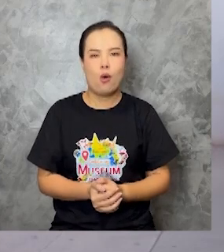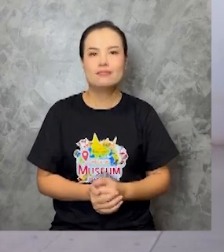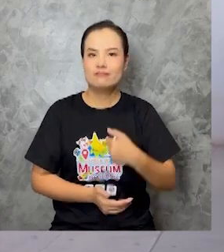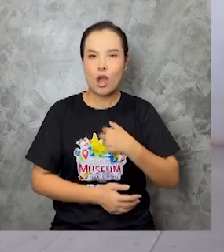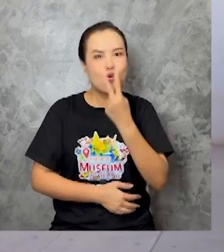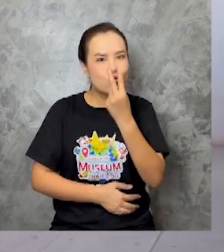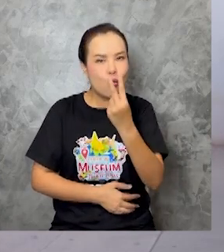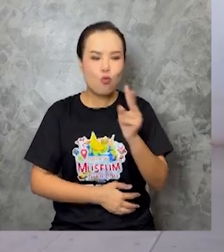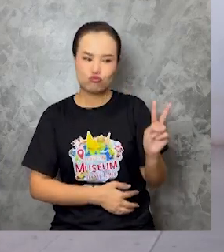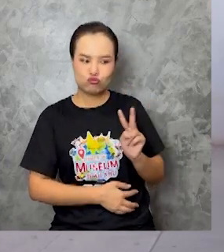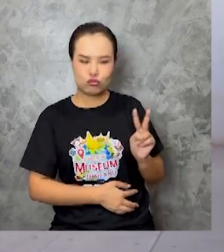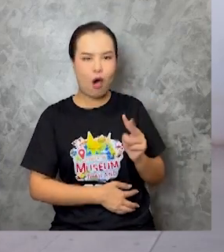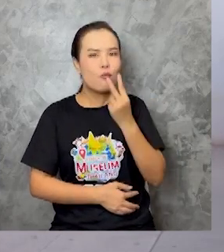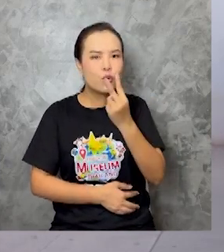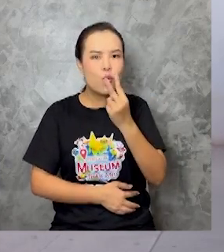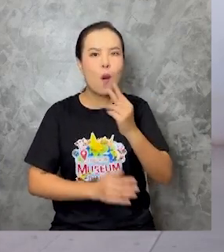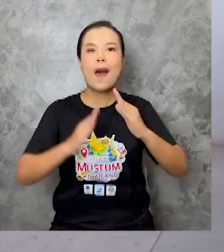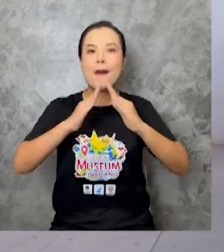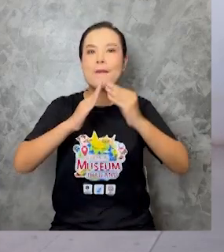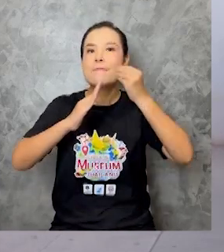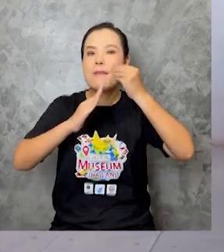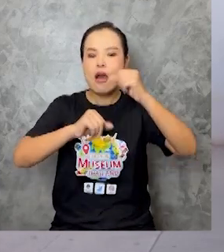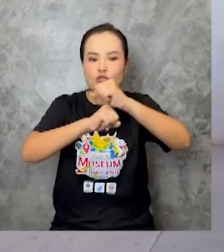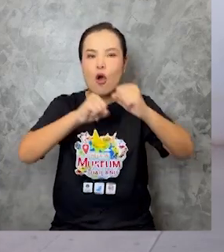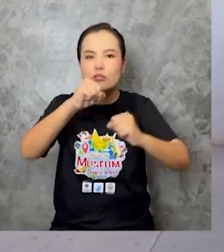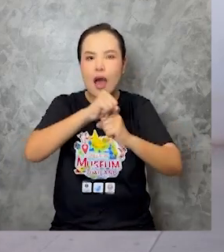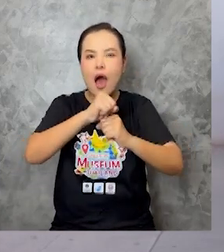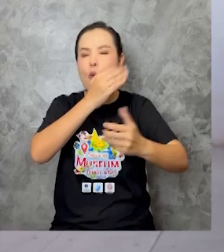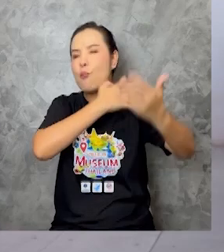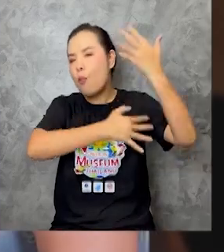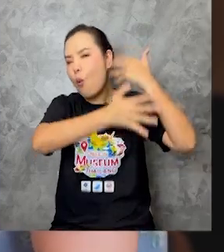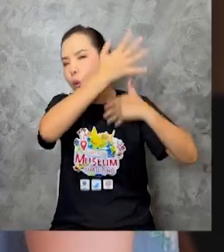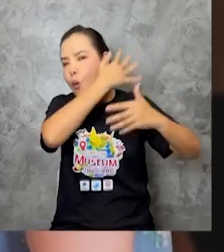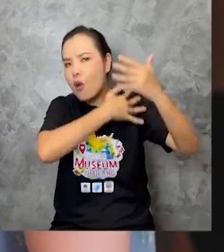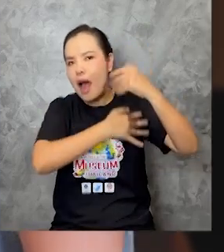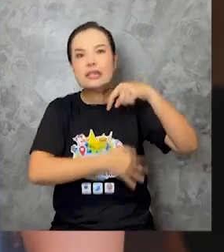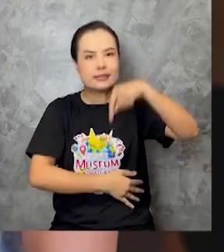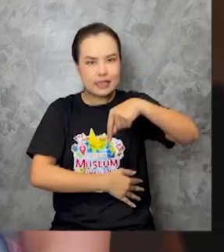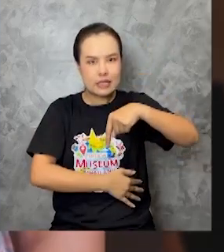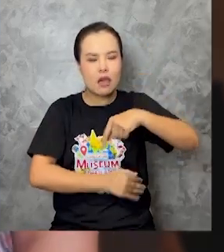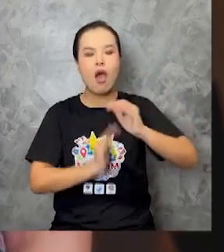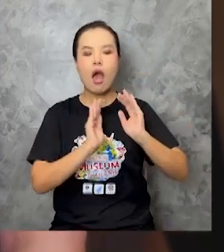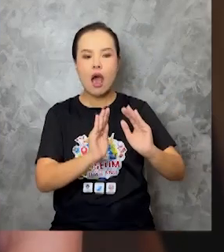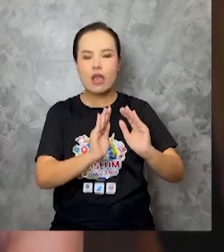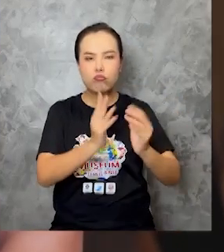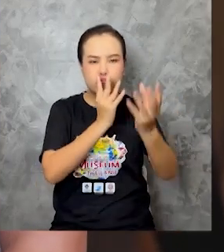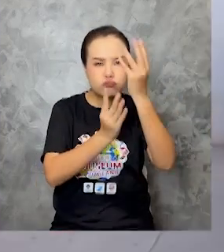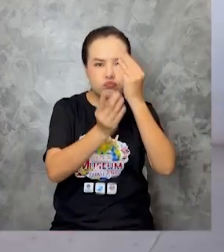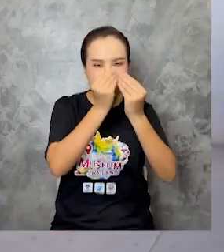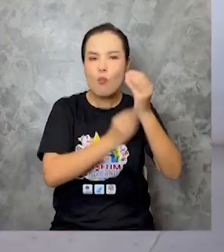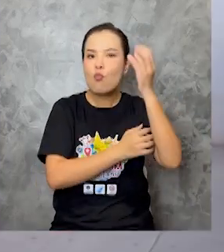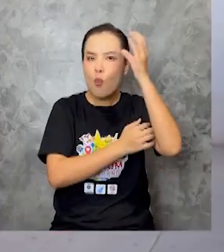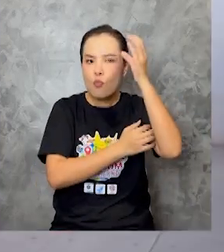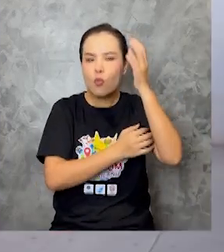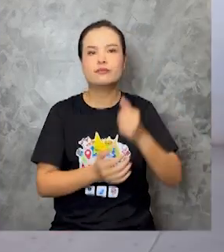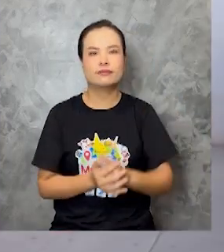าชอนกับต่างๆเนี่ยมาดูสถาปัตยกรรมการก่อสร้างบ้านแบบสมัยโบราณที่นี่เขายังเก็บไว้ให้เราได้เรียนรู้นะคะไ